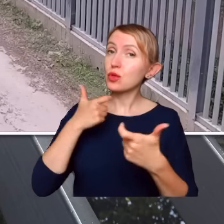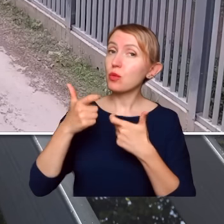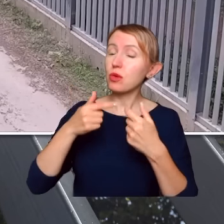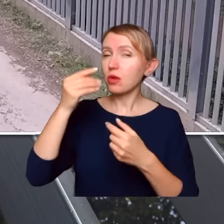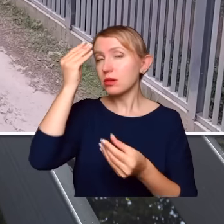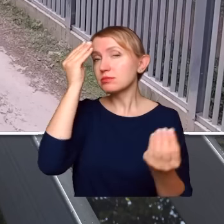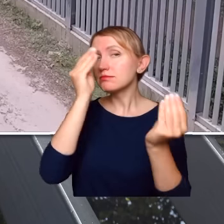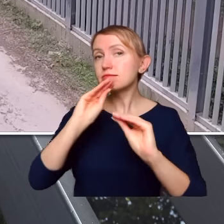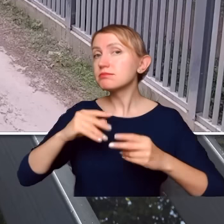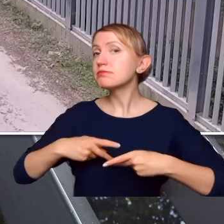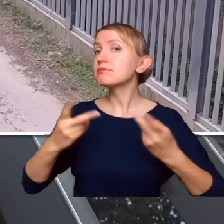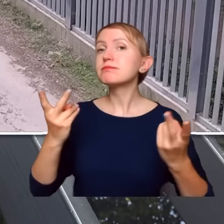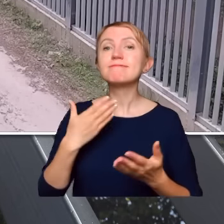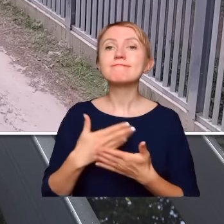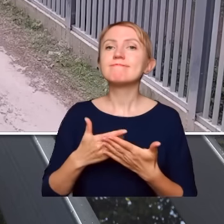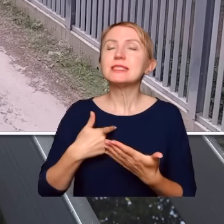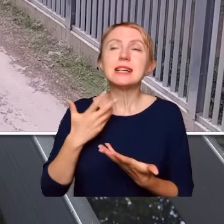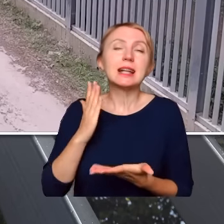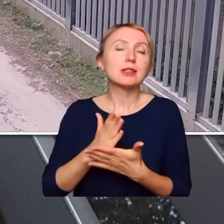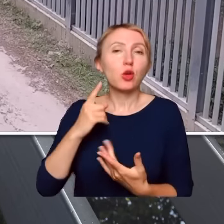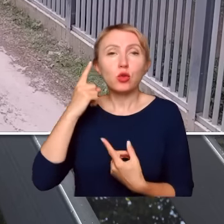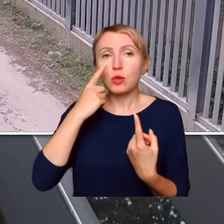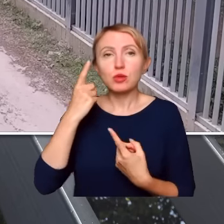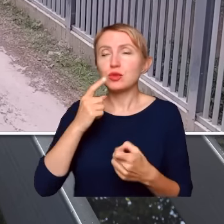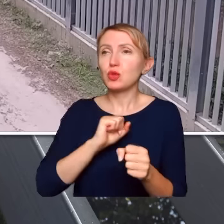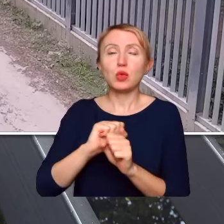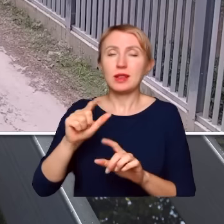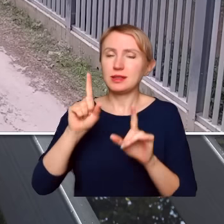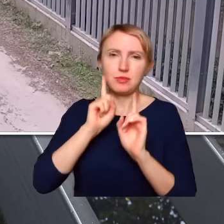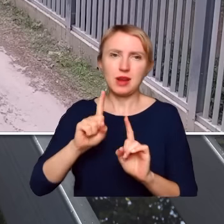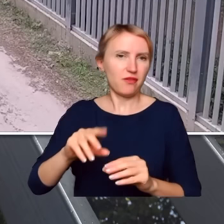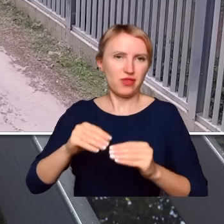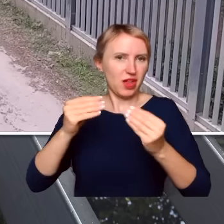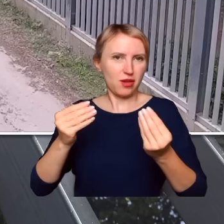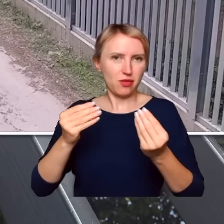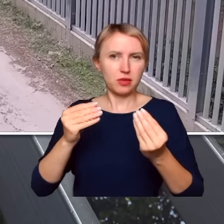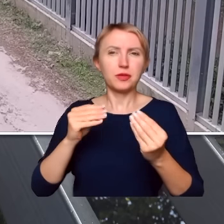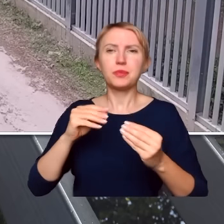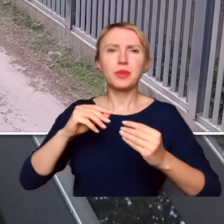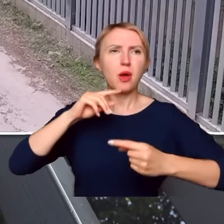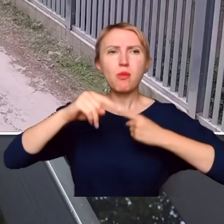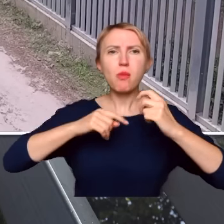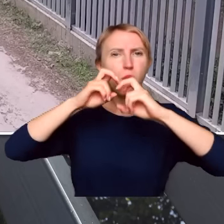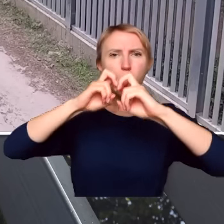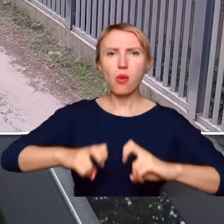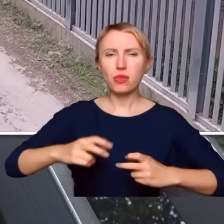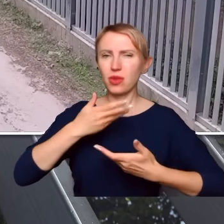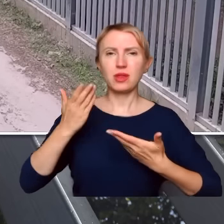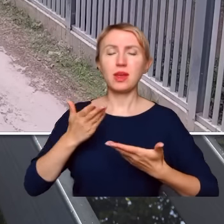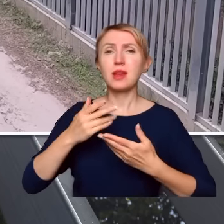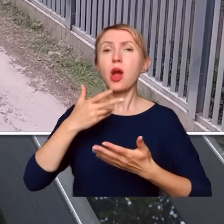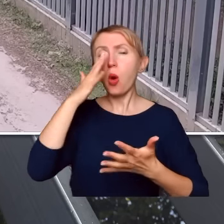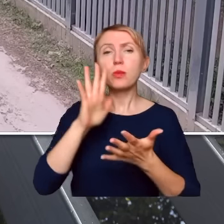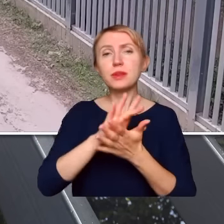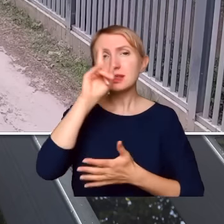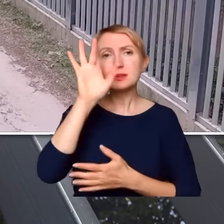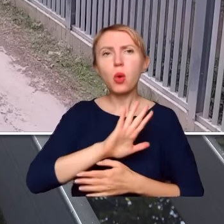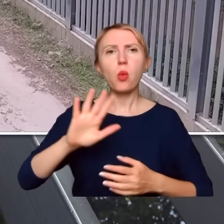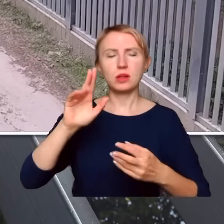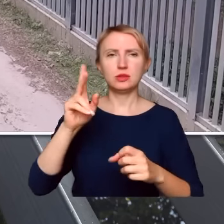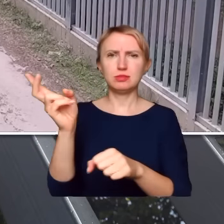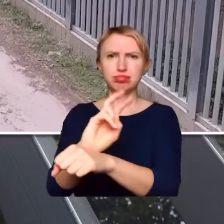tylko domyślać. Nie służy to prawdzie, nie służy to dobru postępowania i wprowadza opinię społeczną w